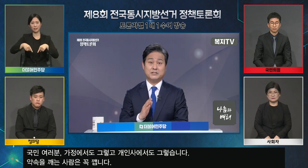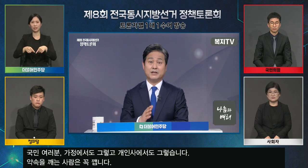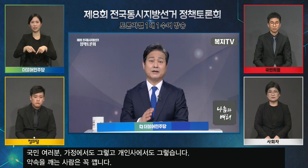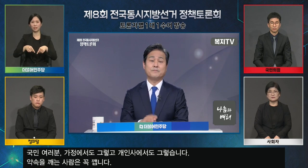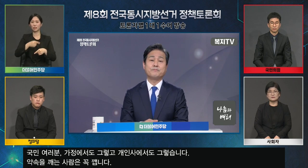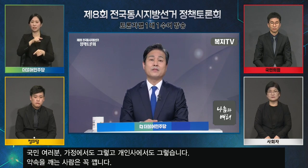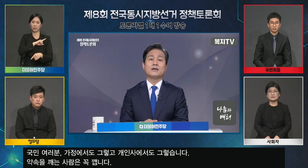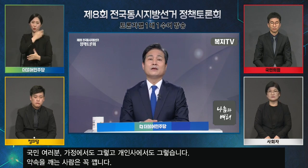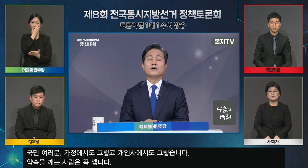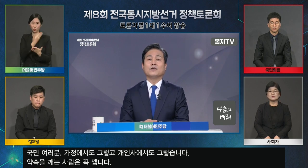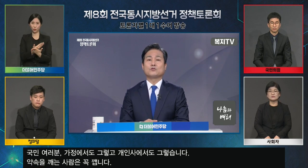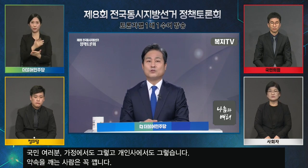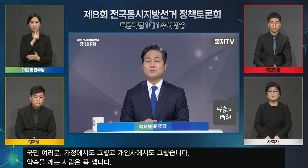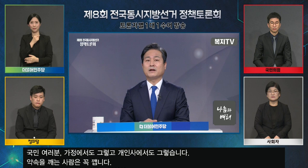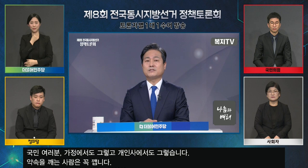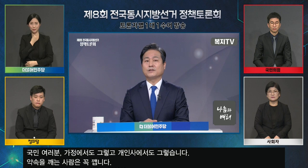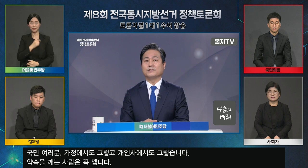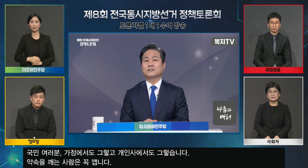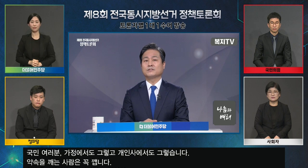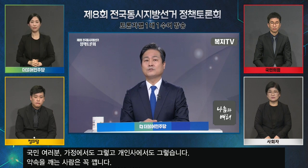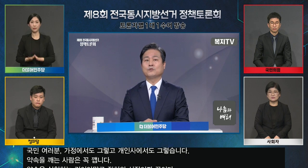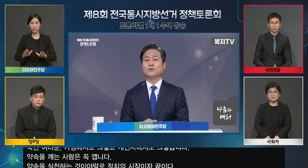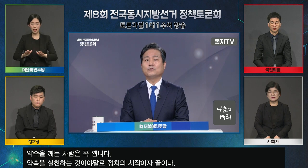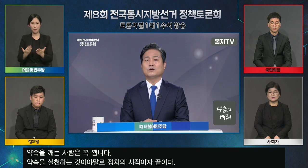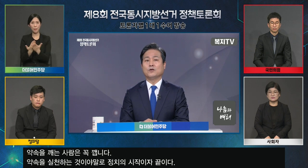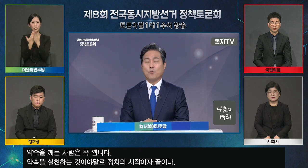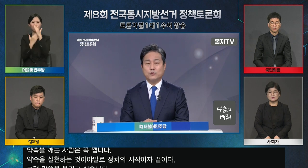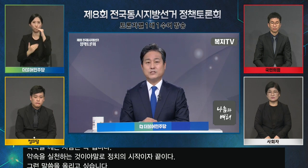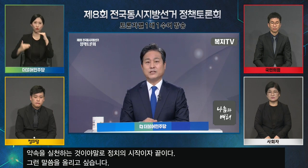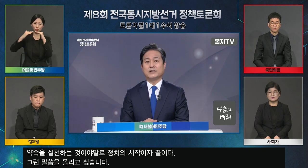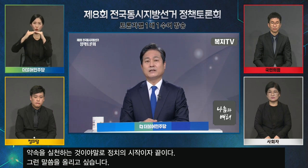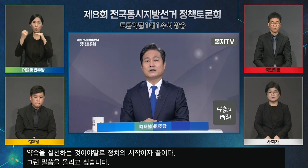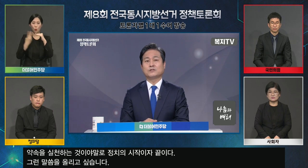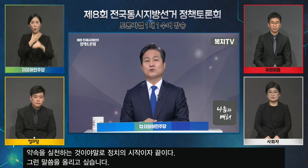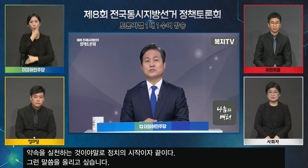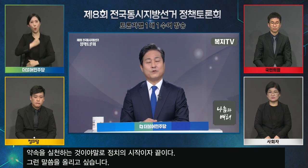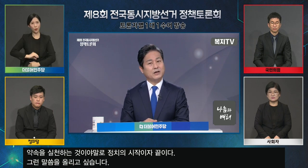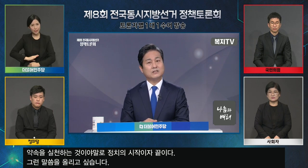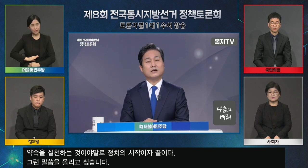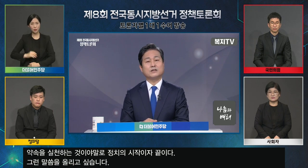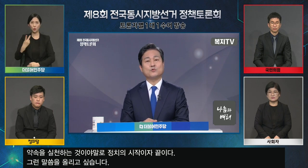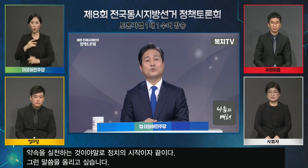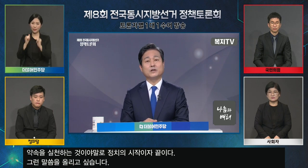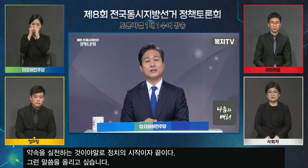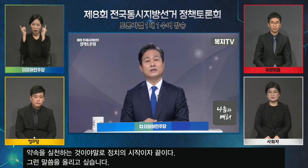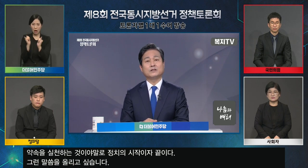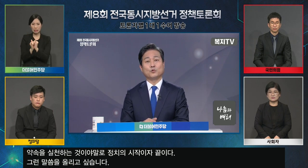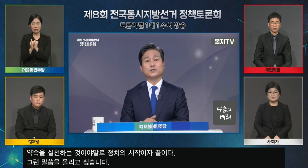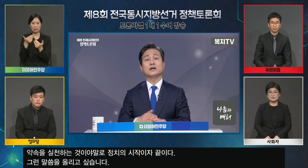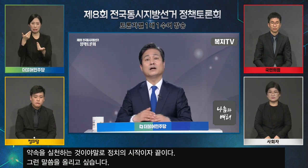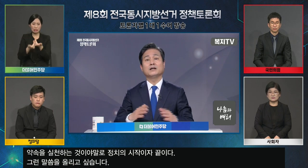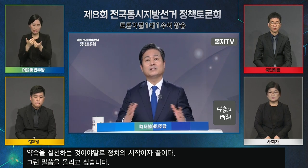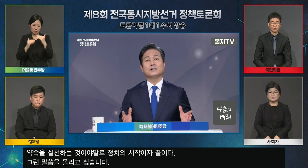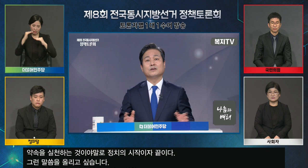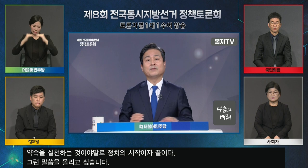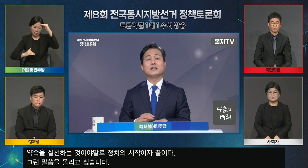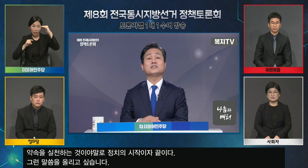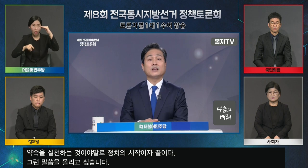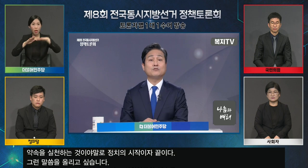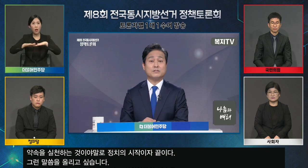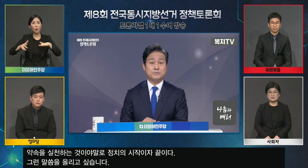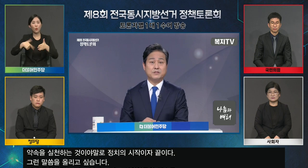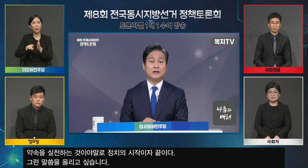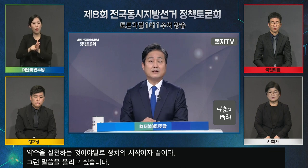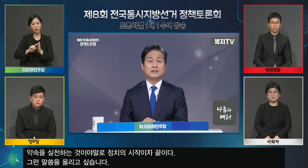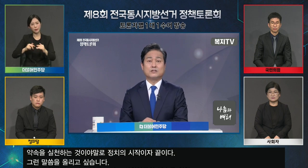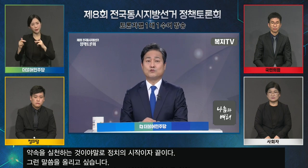싶습니다. 이제 균형발전 그리고 복지 그리고 사회 양극화 해소를 위한 논의가 많이